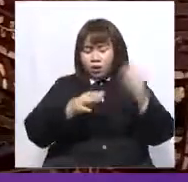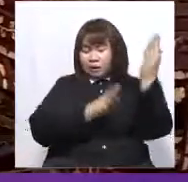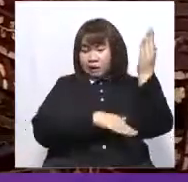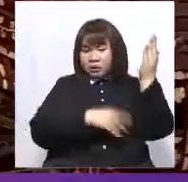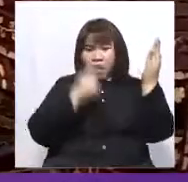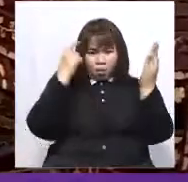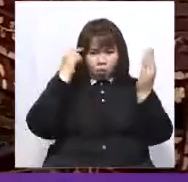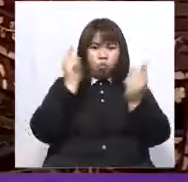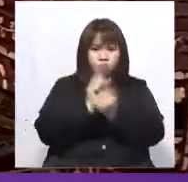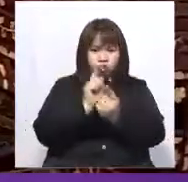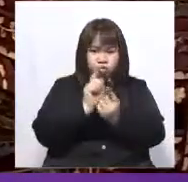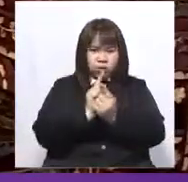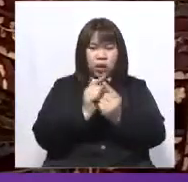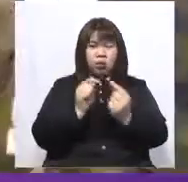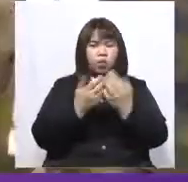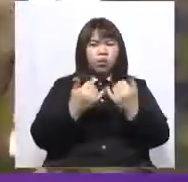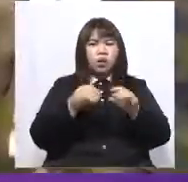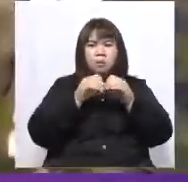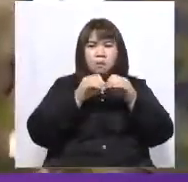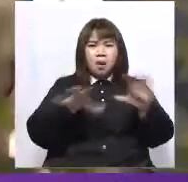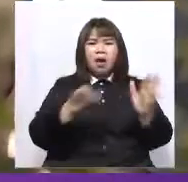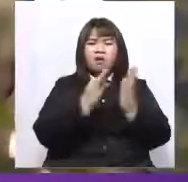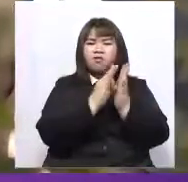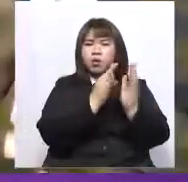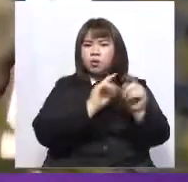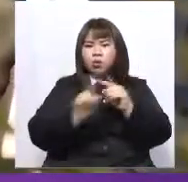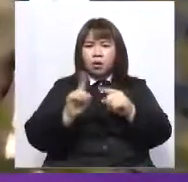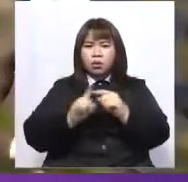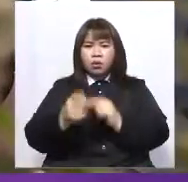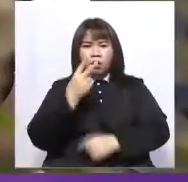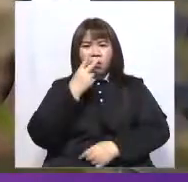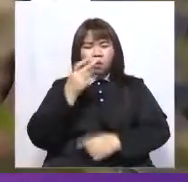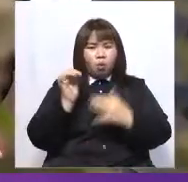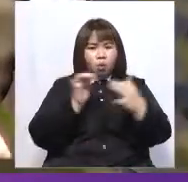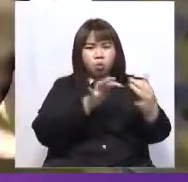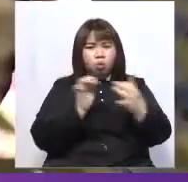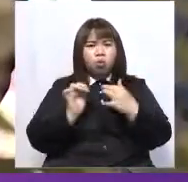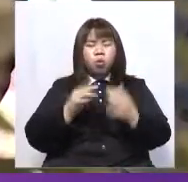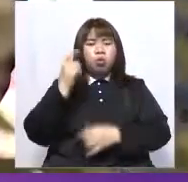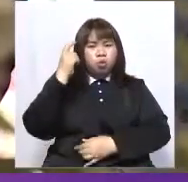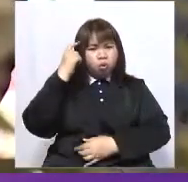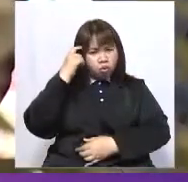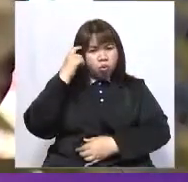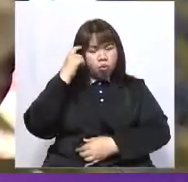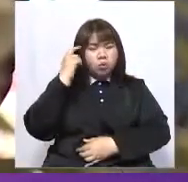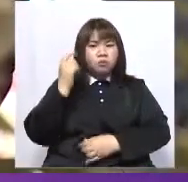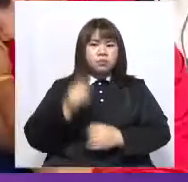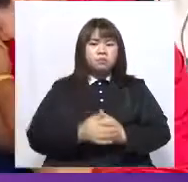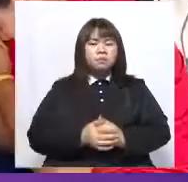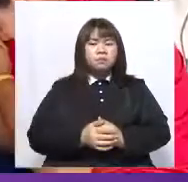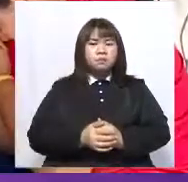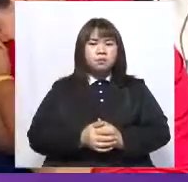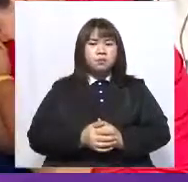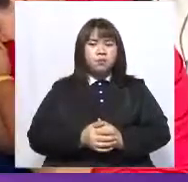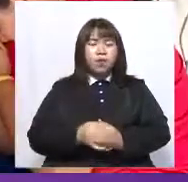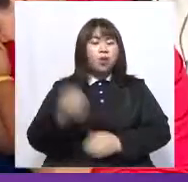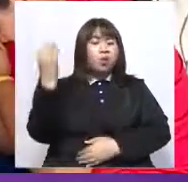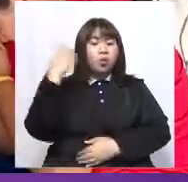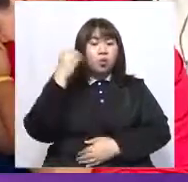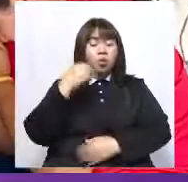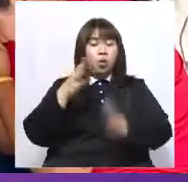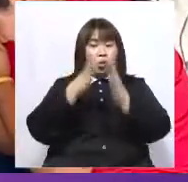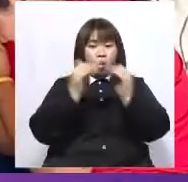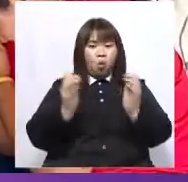ใต้ยิ่งในโลกยุคโซเชียลแบบนี้นะครับการสื่อสารนั้นเดินทางเร็วเกือบเทียบเท่าความเร็วแสงทุกๆวันที่วัดเ